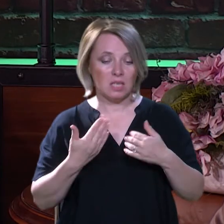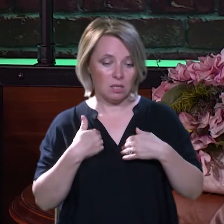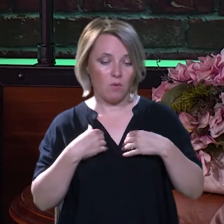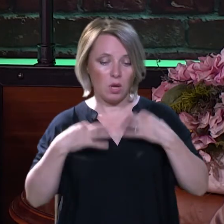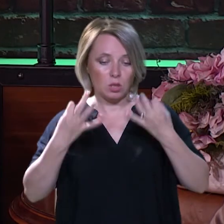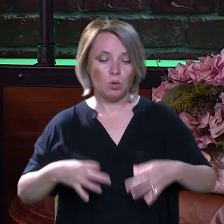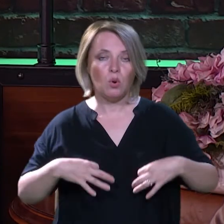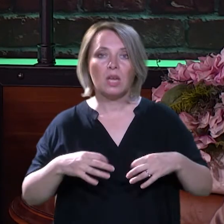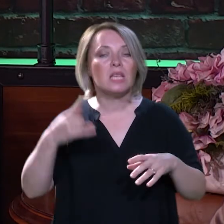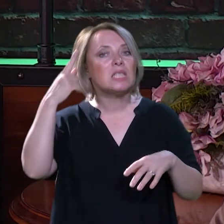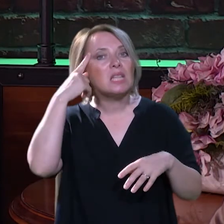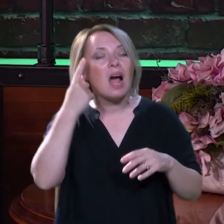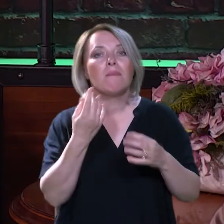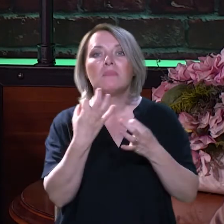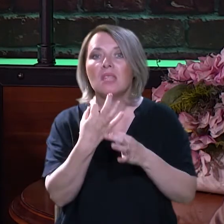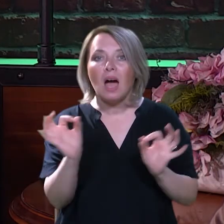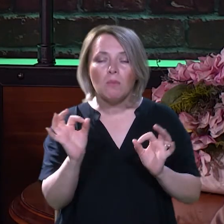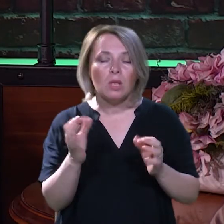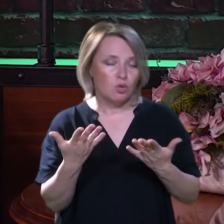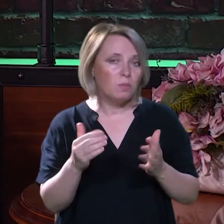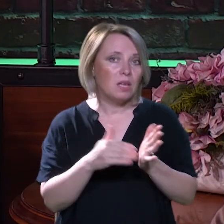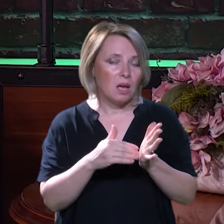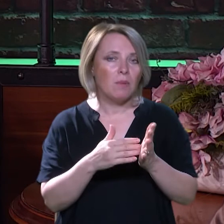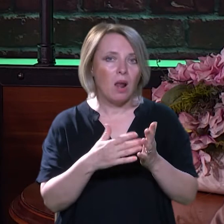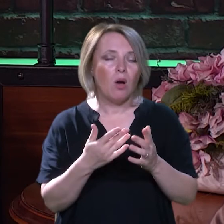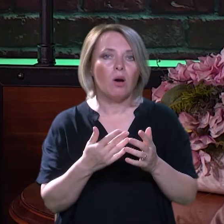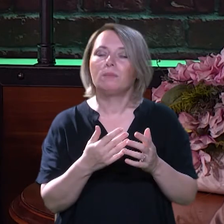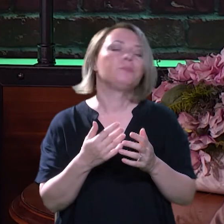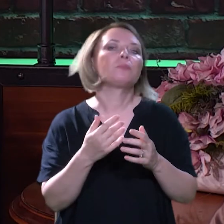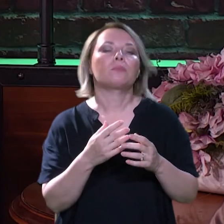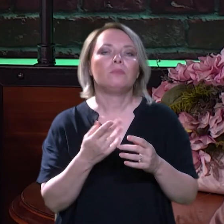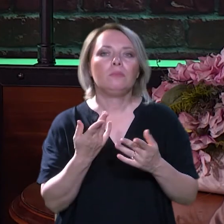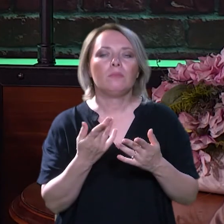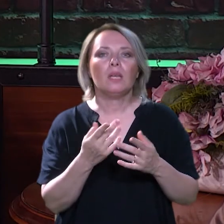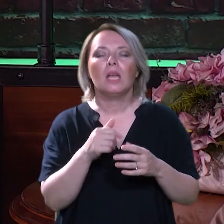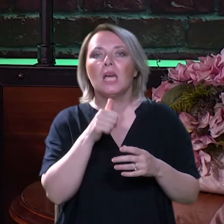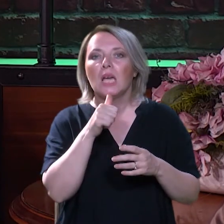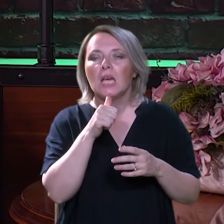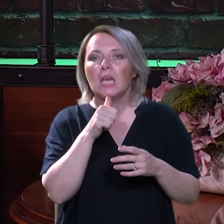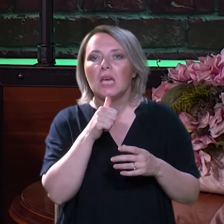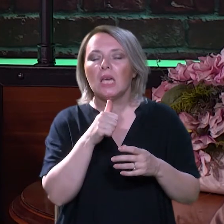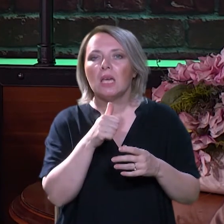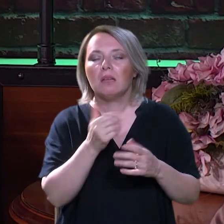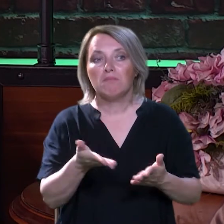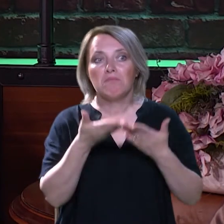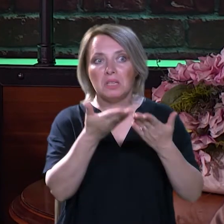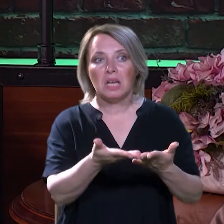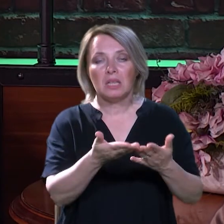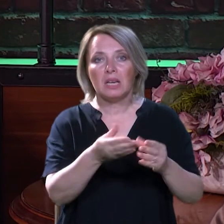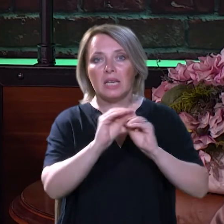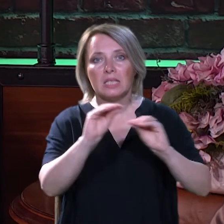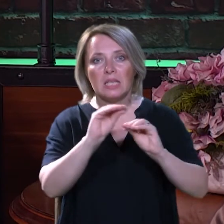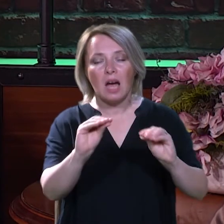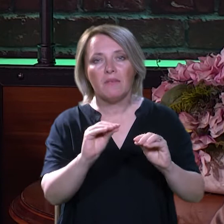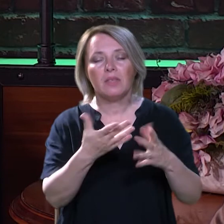nekako struke i branše zna možda najbolje što bi bilo i najobjektivnije, ako može uopće takav bit, za dati